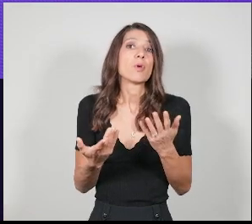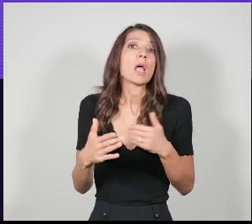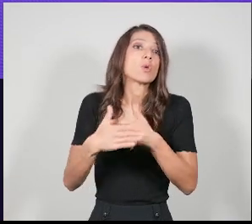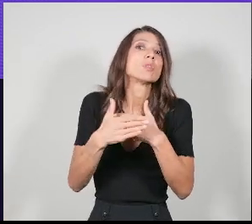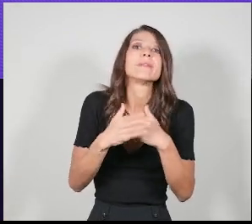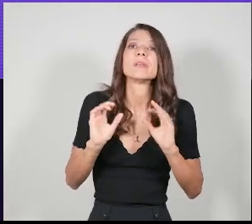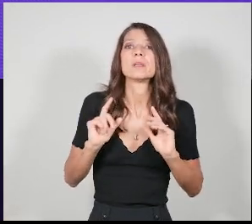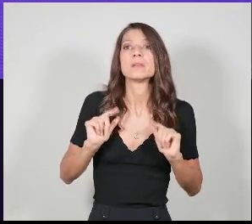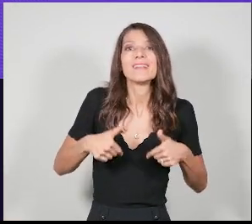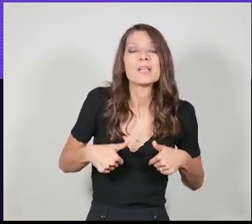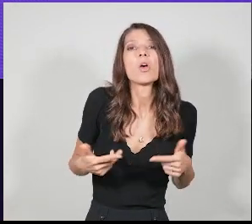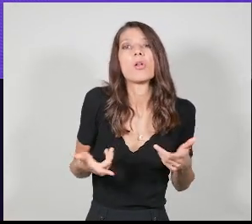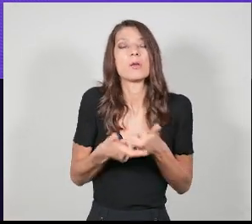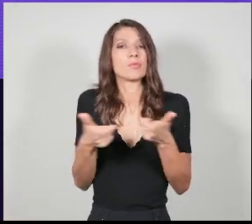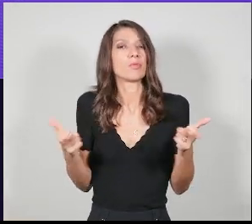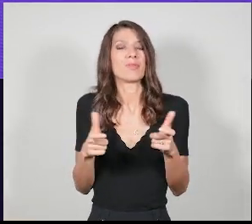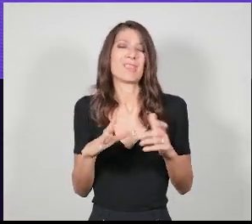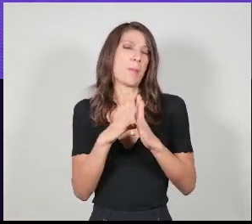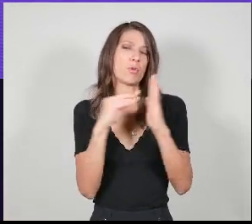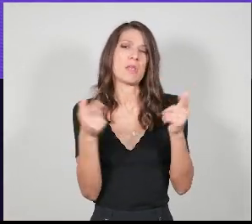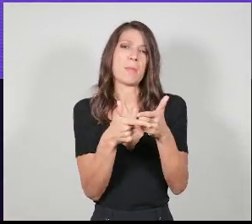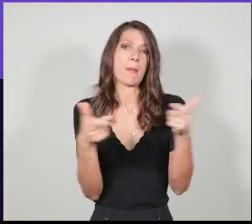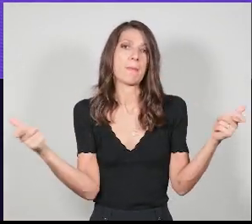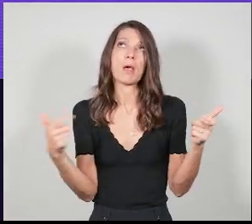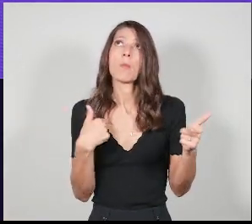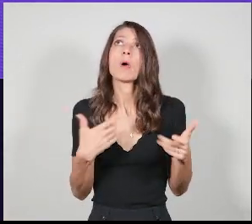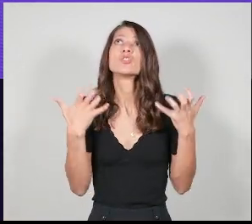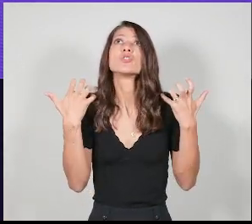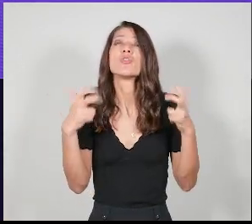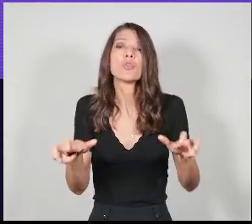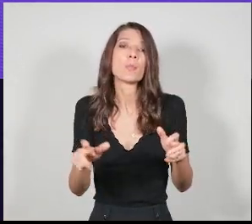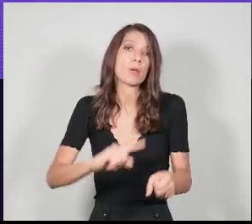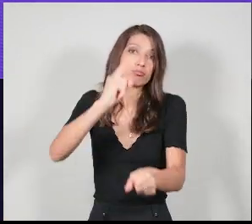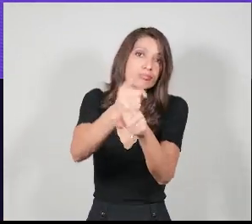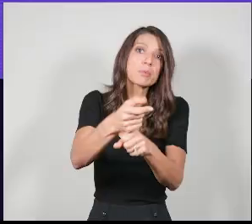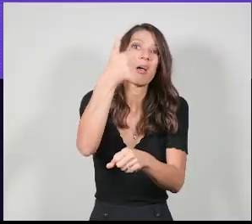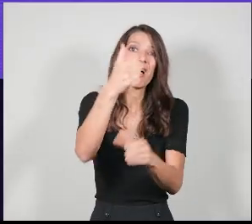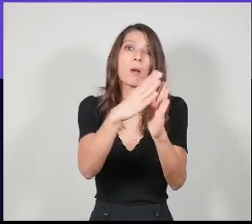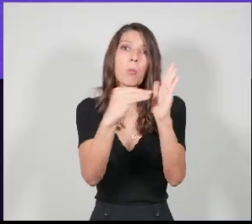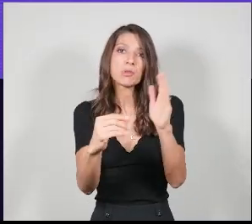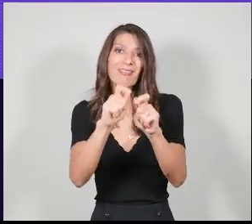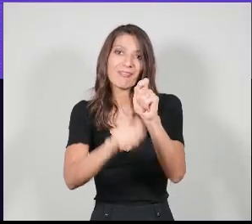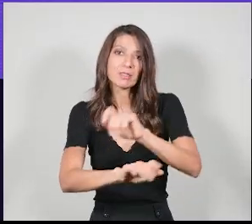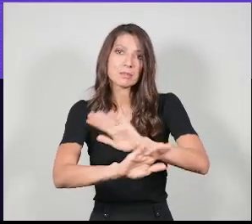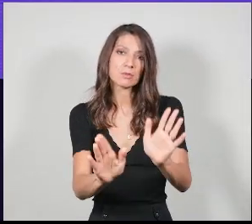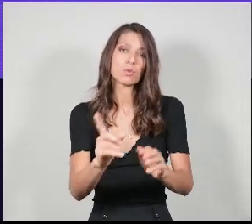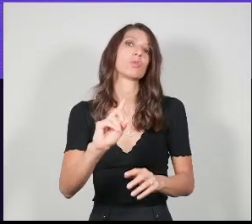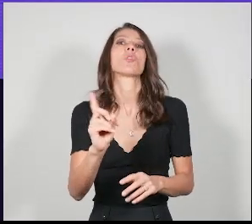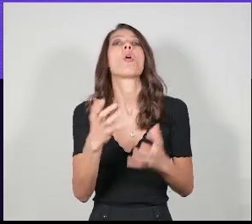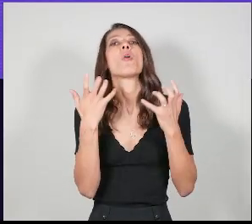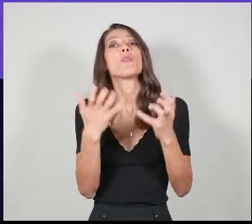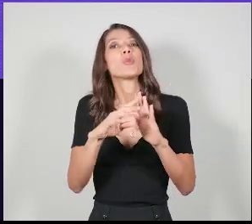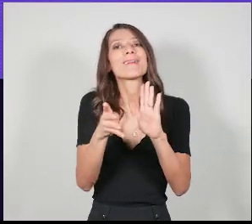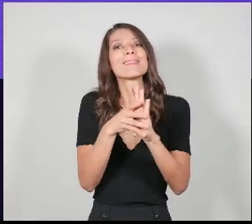scolaire de l'enfant. Donc en fait, il y a plein de modèles différents. Donc nous, on n'a pas voulu imposer une seule approche. L'idée, c'est juste d'avoir des critères